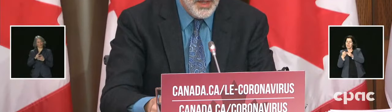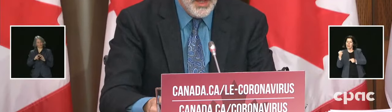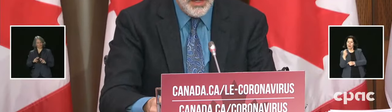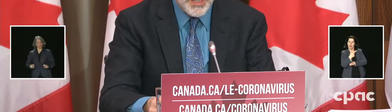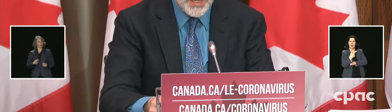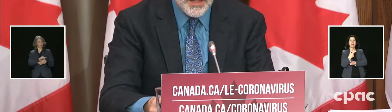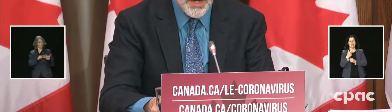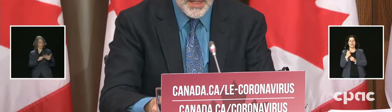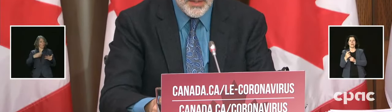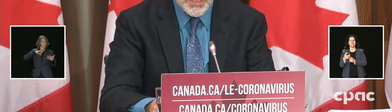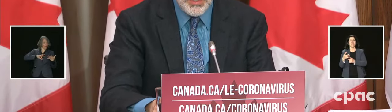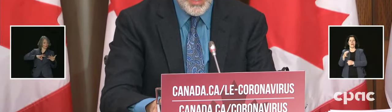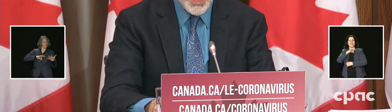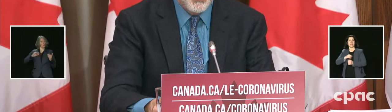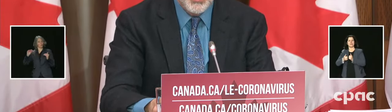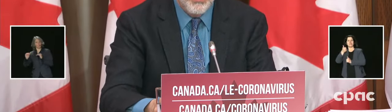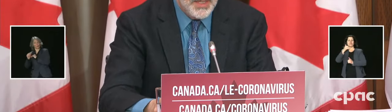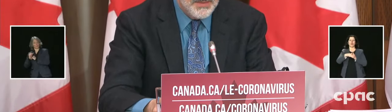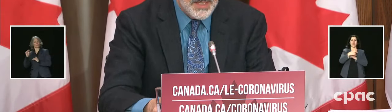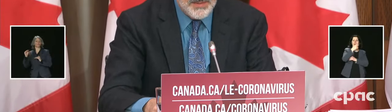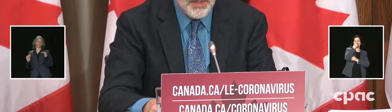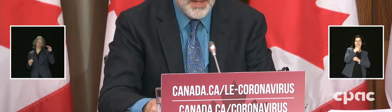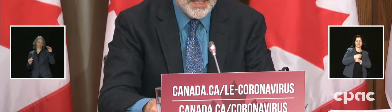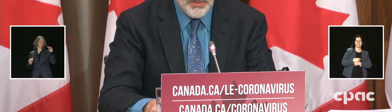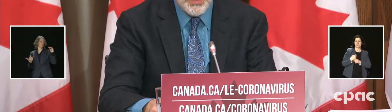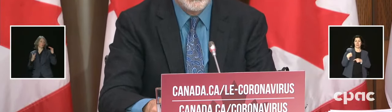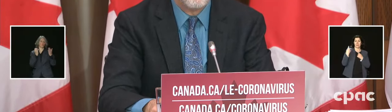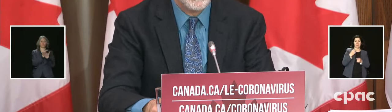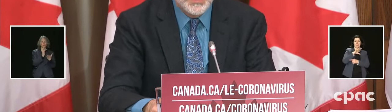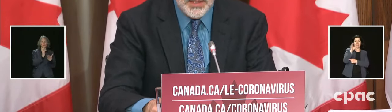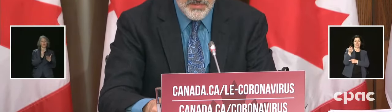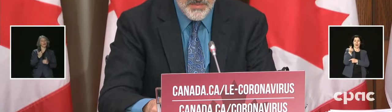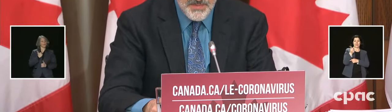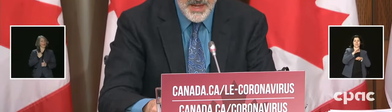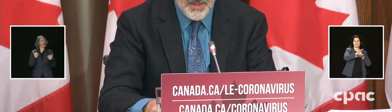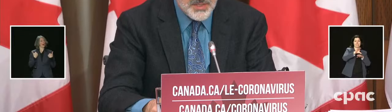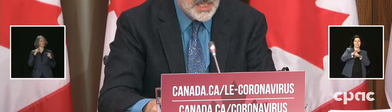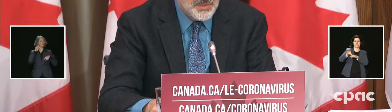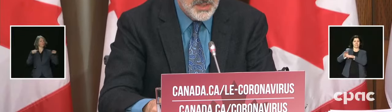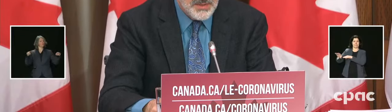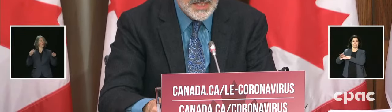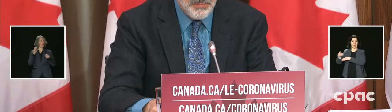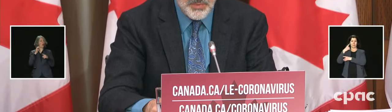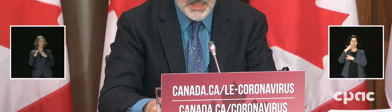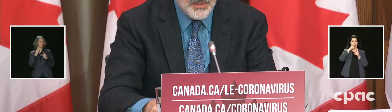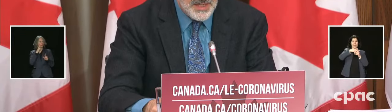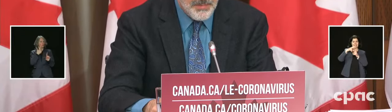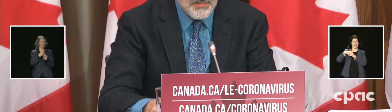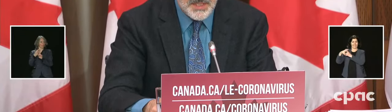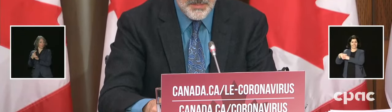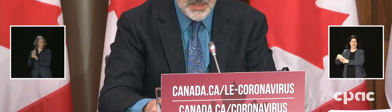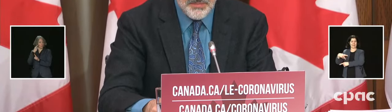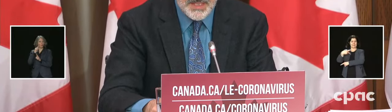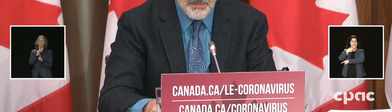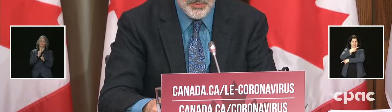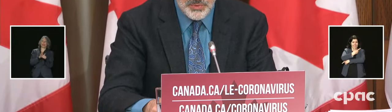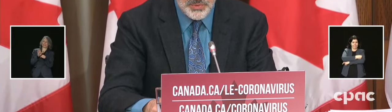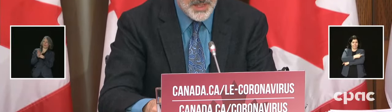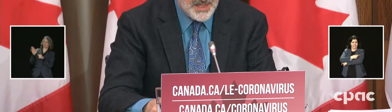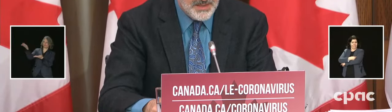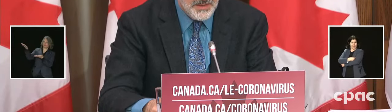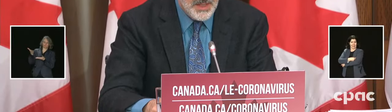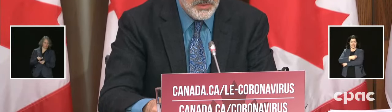Le Canada a négocié un large portefeuille diversifié de vaccins contre la COVID-19 afin de s'assurer de disposer d'un approvisionnement suffisant